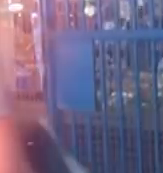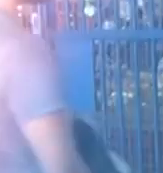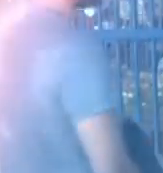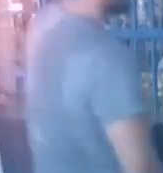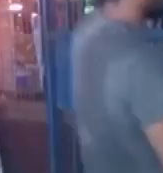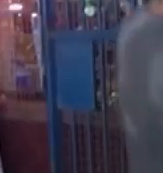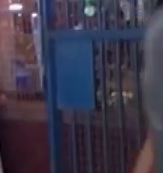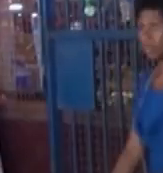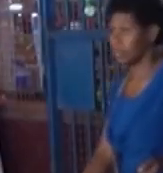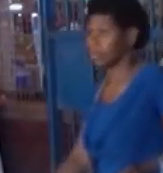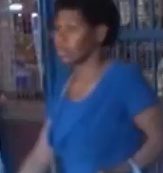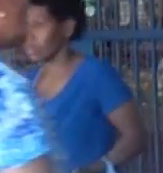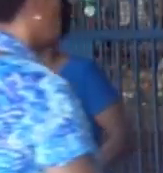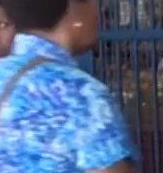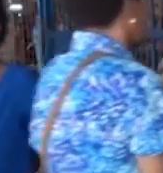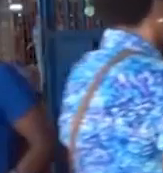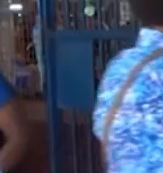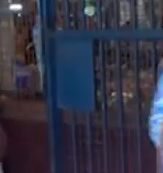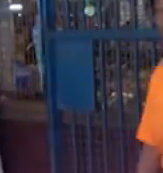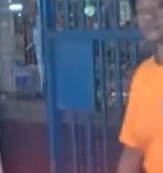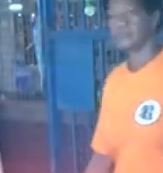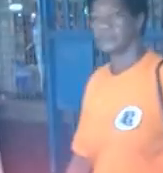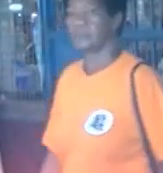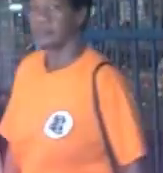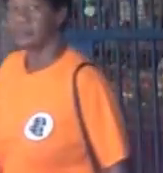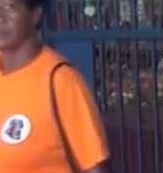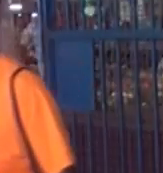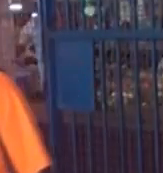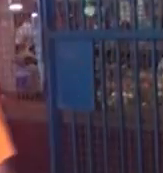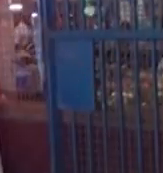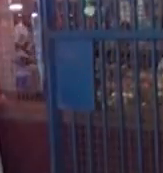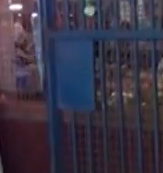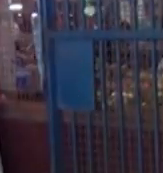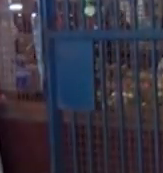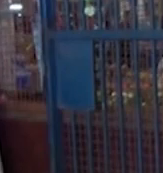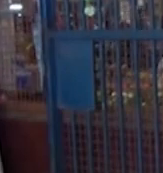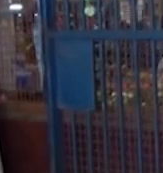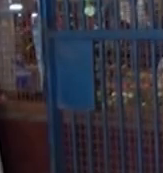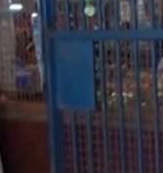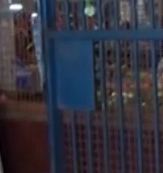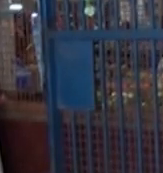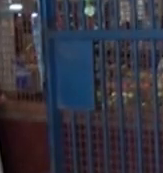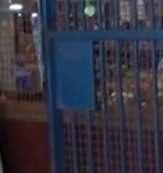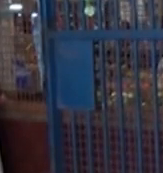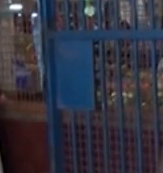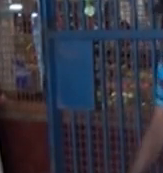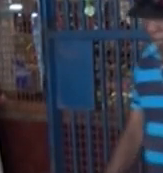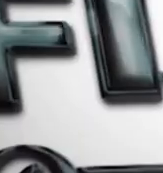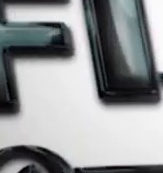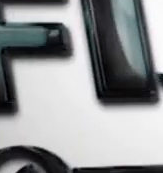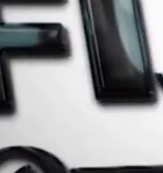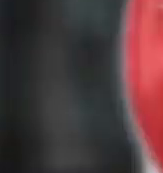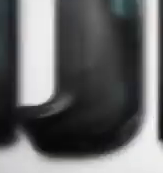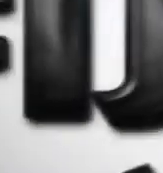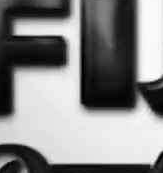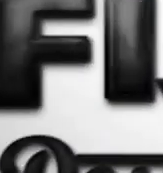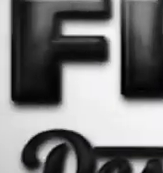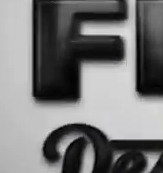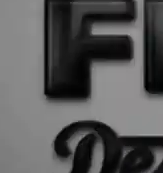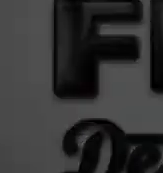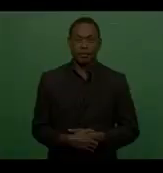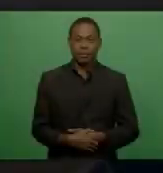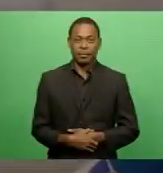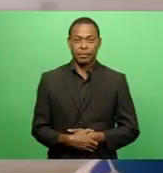कुमार स्वामी नायकर गोंगो लुबू लटोका रेडियो फीजी 2 में पुराना गाना लगे हमें बहुत अच्छा लगे। रेडियो फीजी